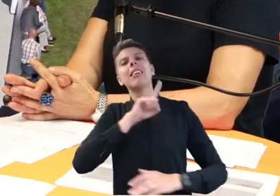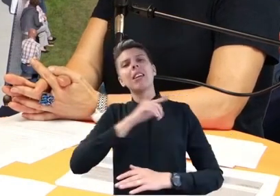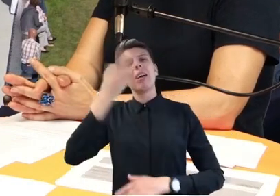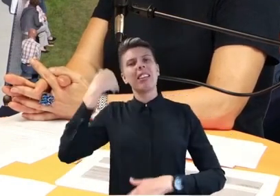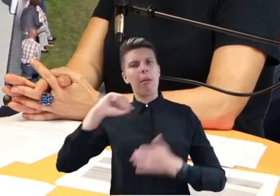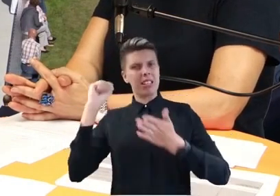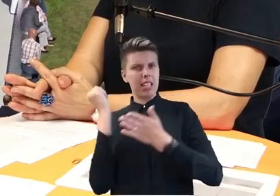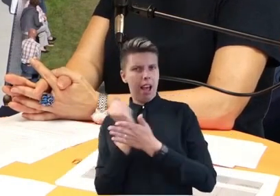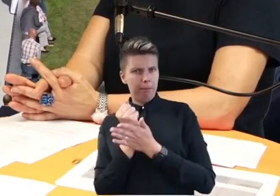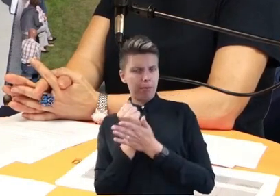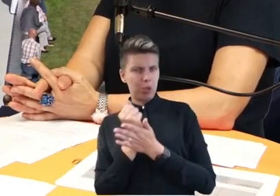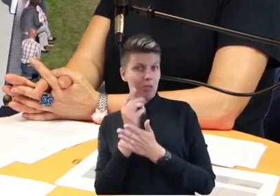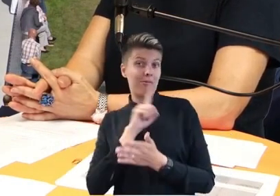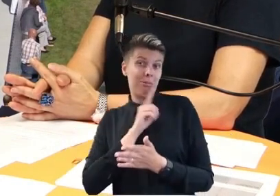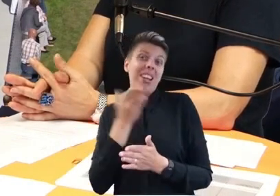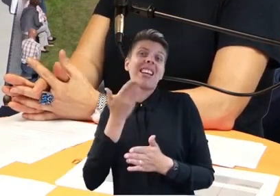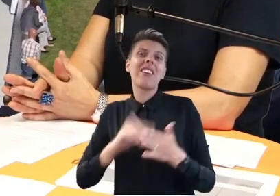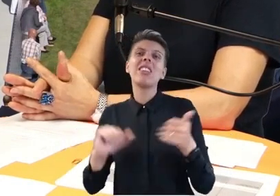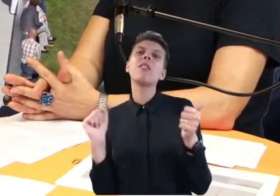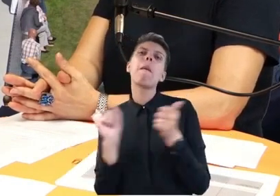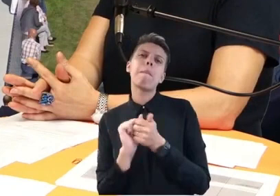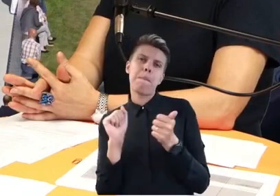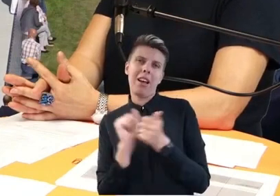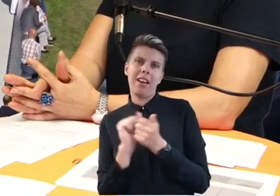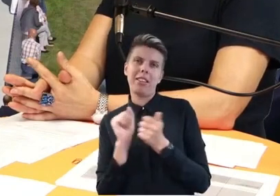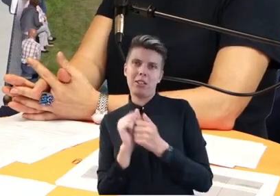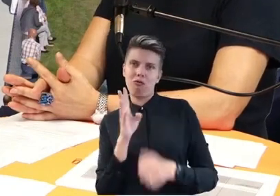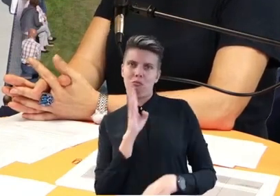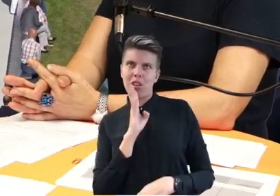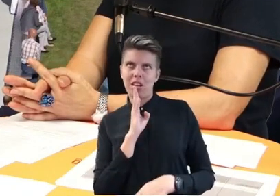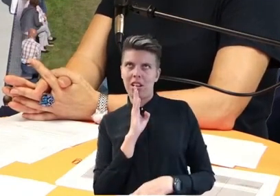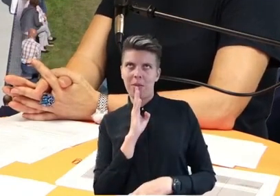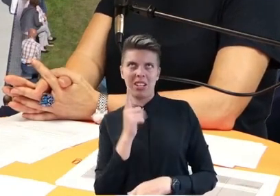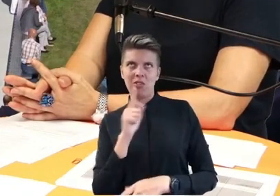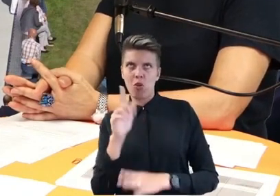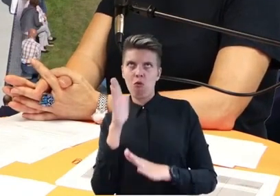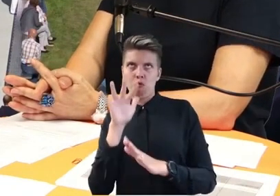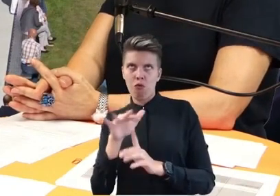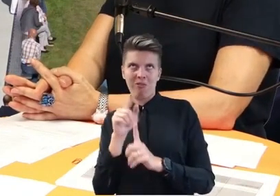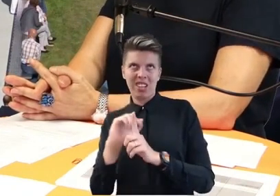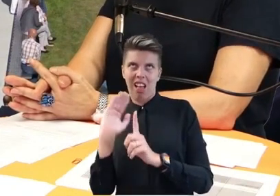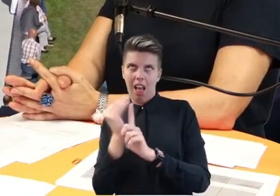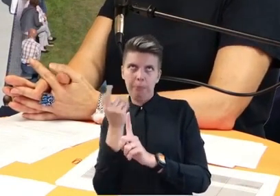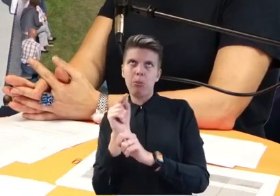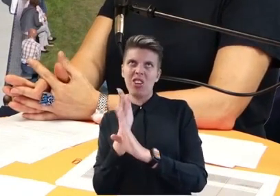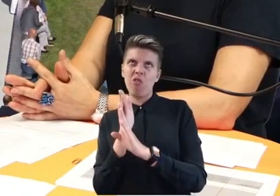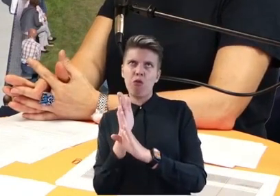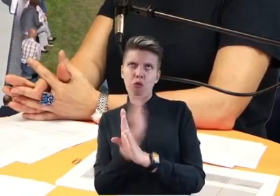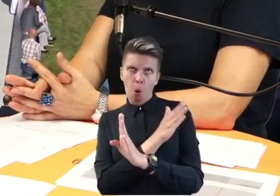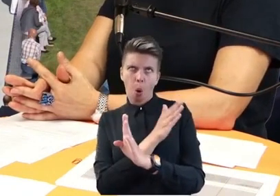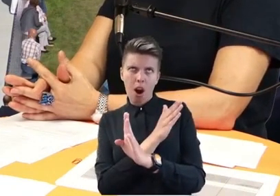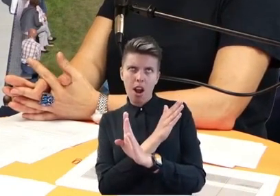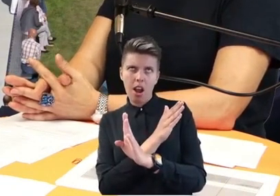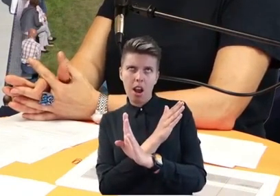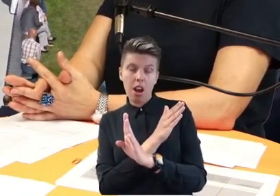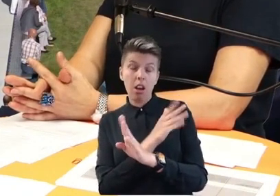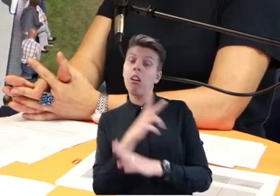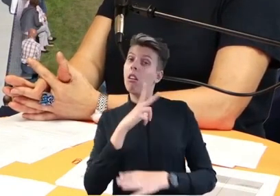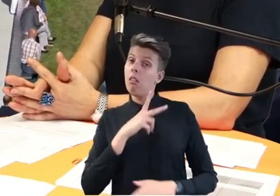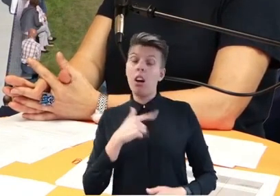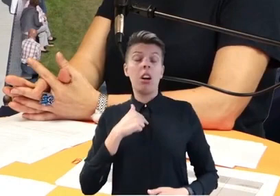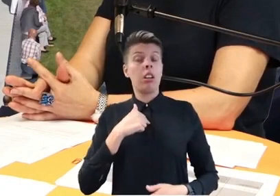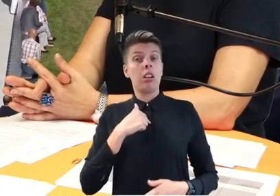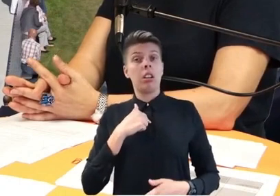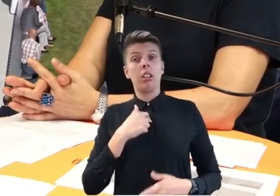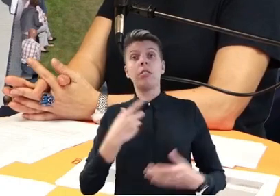des Amtes und da ich das seit 2015 nicht mehr bin, muss es also vorher gewesen sein. Das war auch sehr beeindruckend, auf